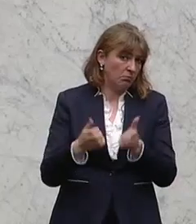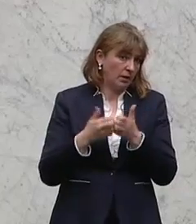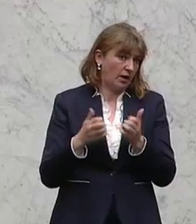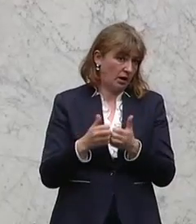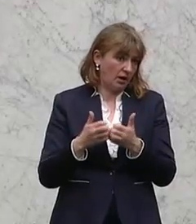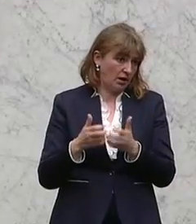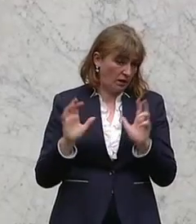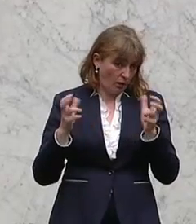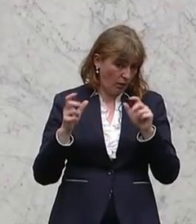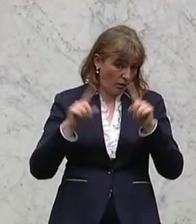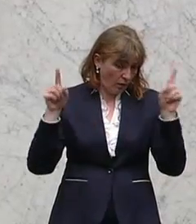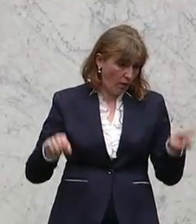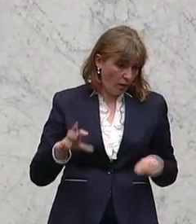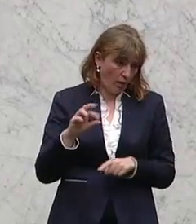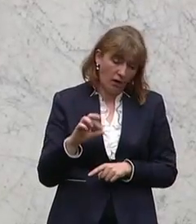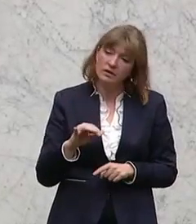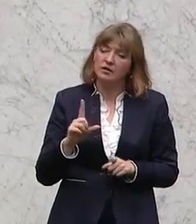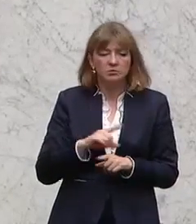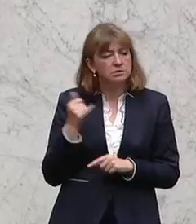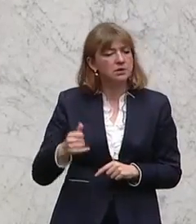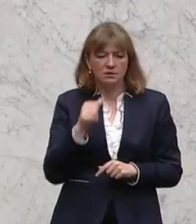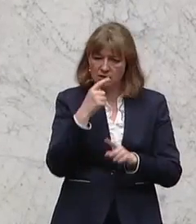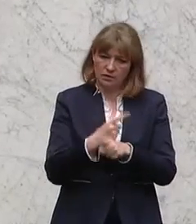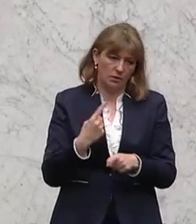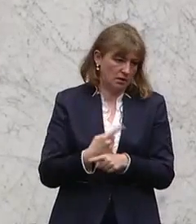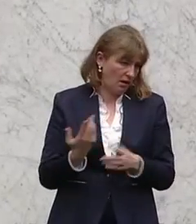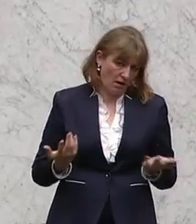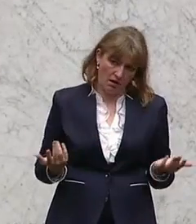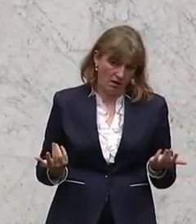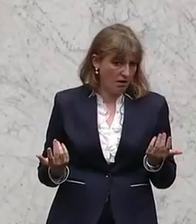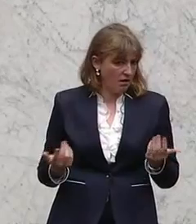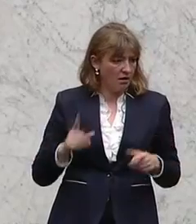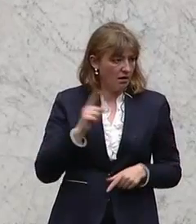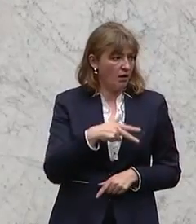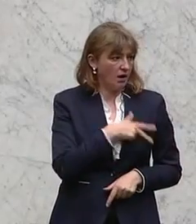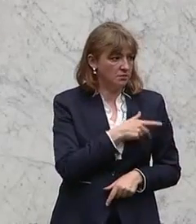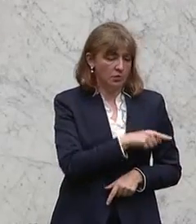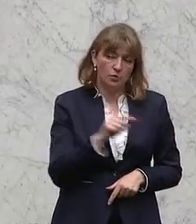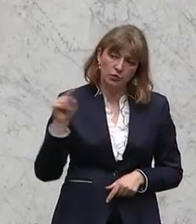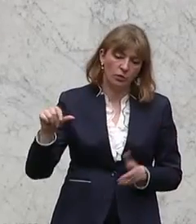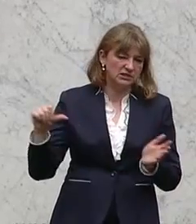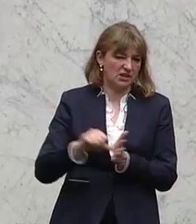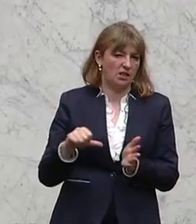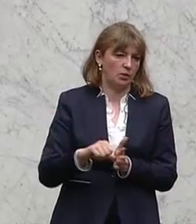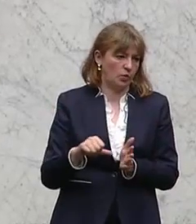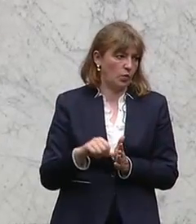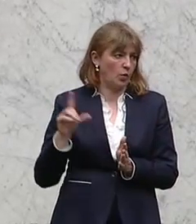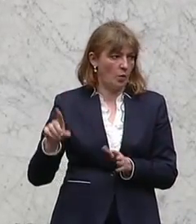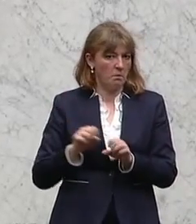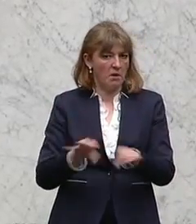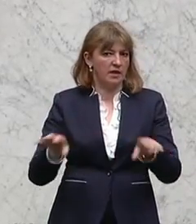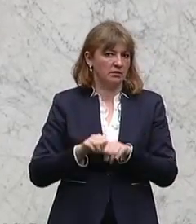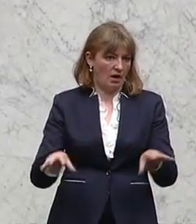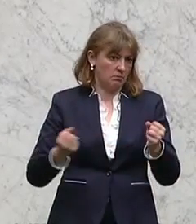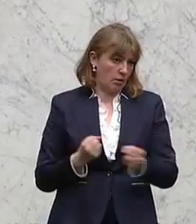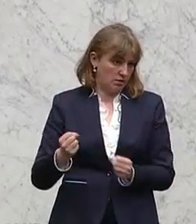im ORF nach wie vor tendenziell ist und dass die SPÖ dort das Zentrum ihrer